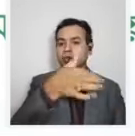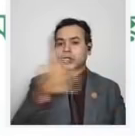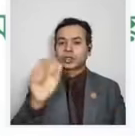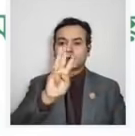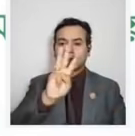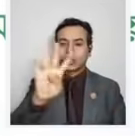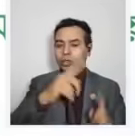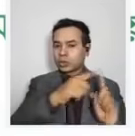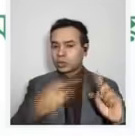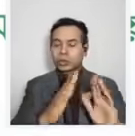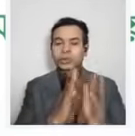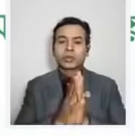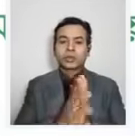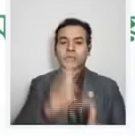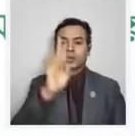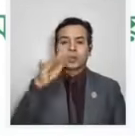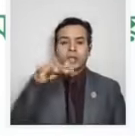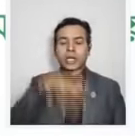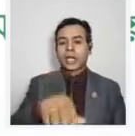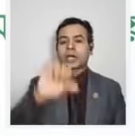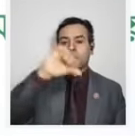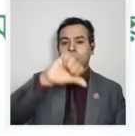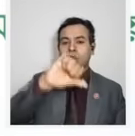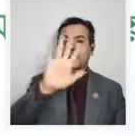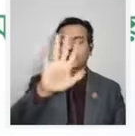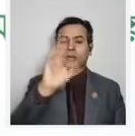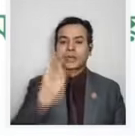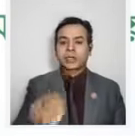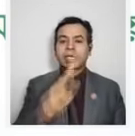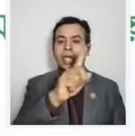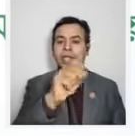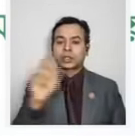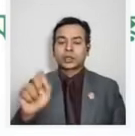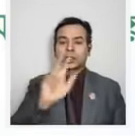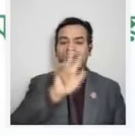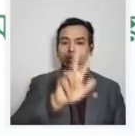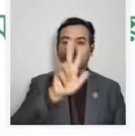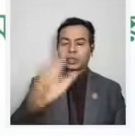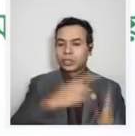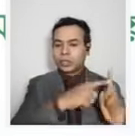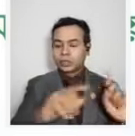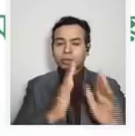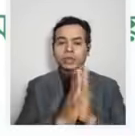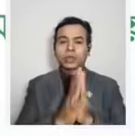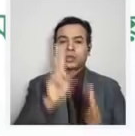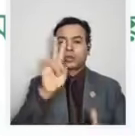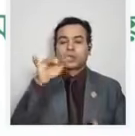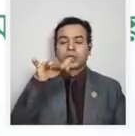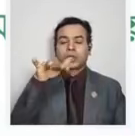2,375 জন এসেছেন এবং ছাড় পেয়েছেন 2,634 জন, এ পর্যন্ত কোয়ারেন্টাইন